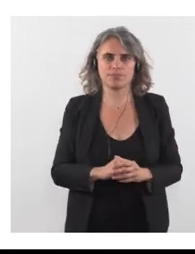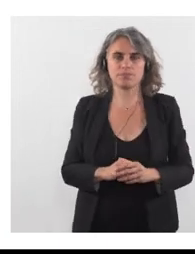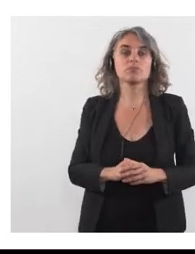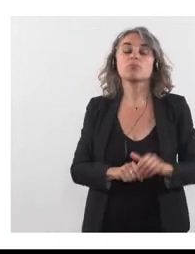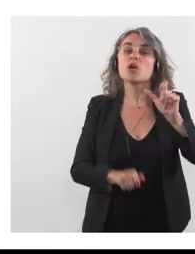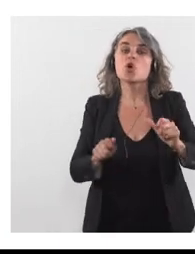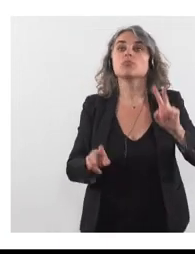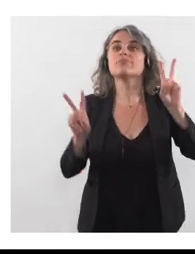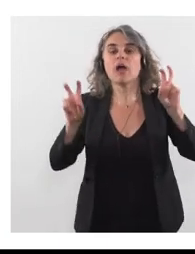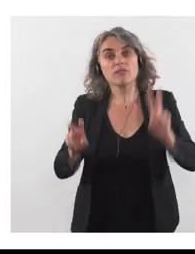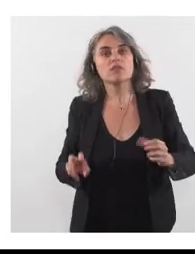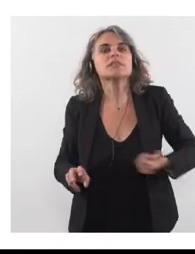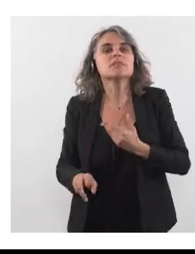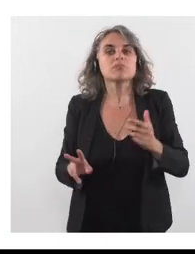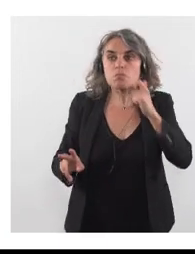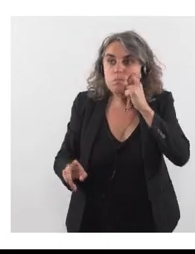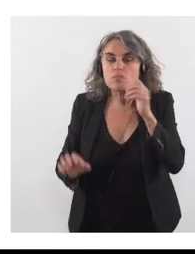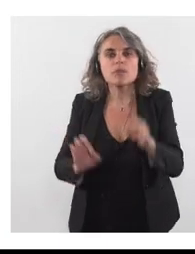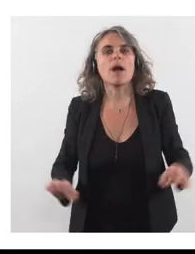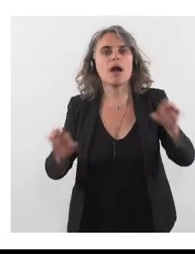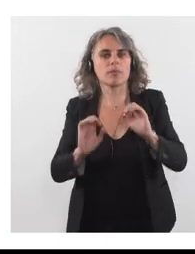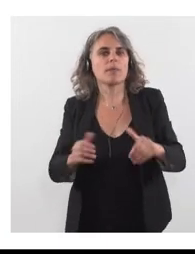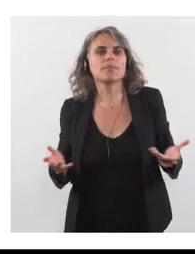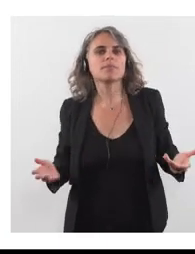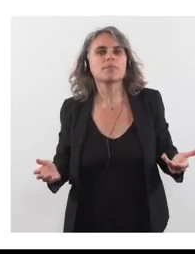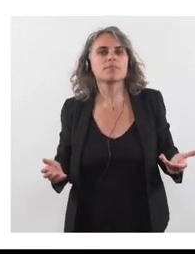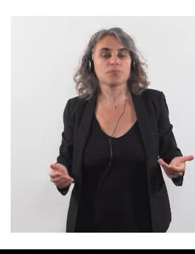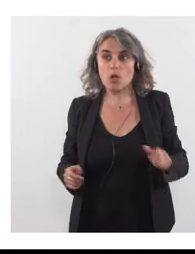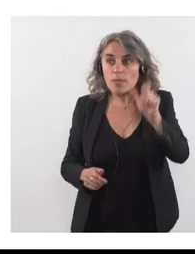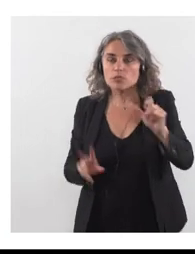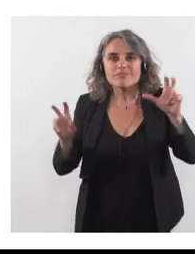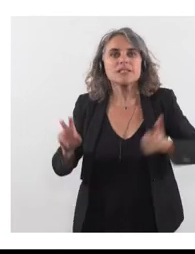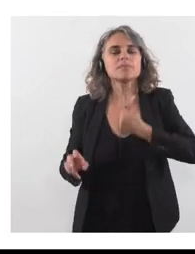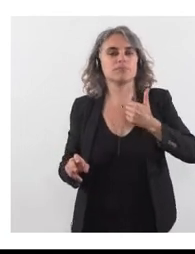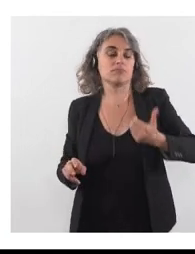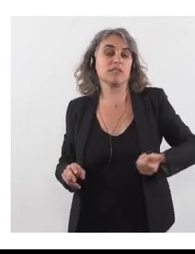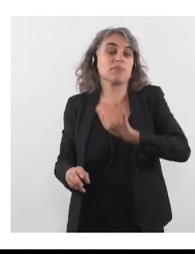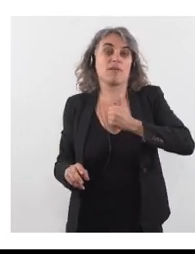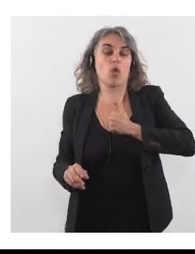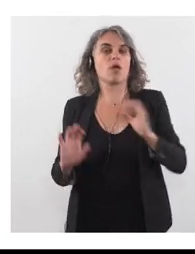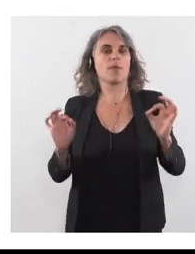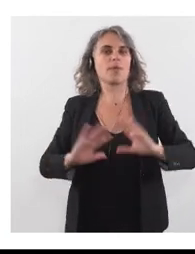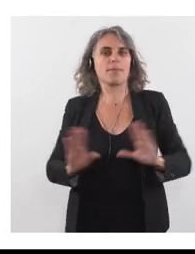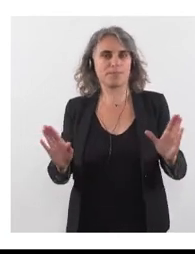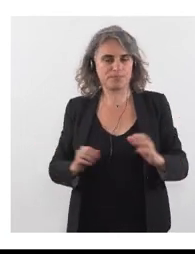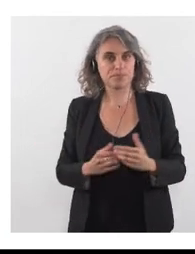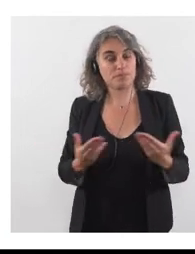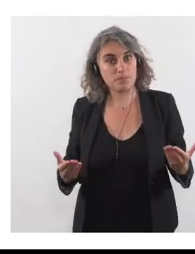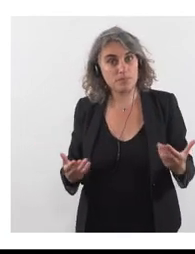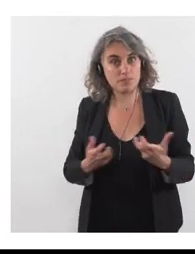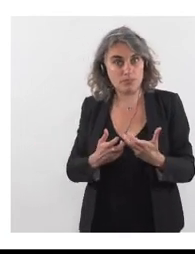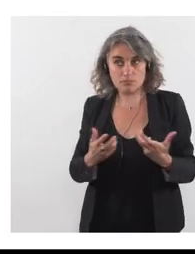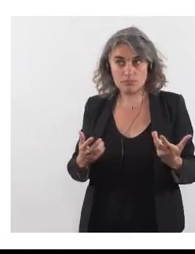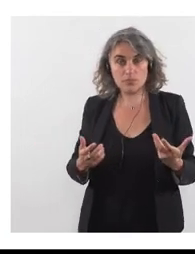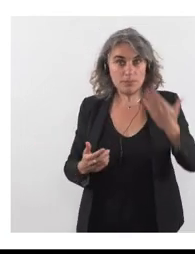qui entend ça, ne va pas les solliciter. Et donc, on est dans une situation où il n'y a pas de victime individuelle. Et lorsqu'on va en justice, la défense,